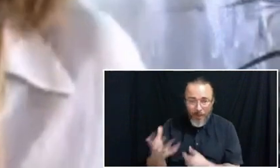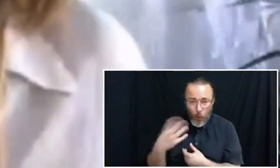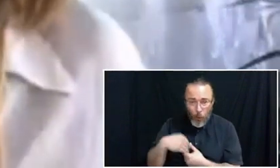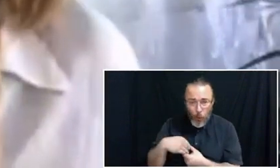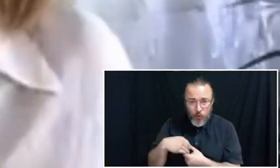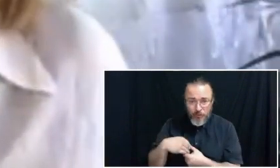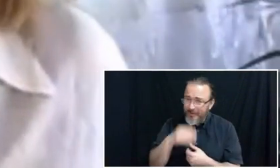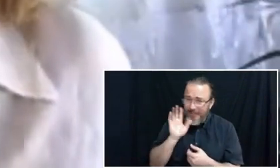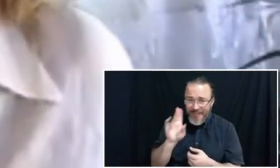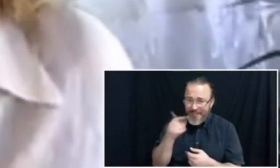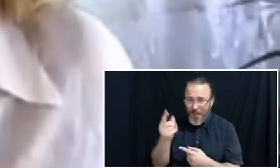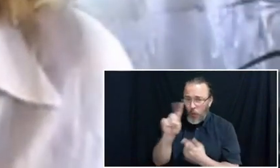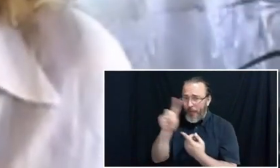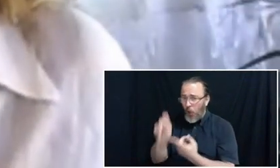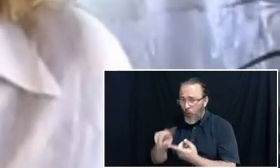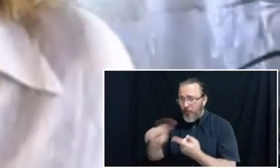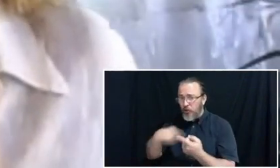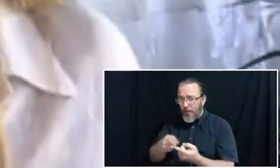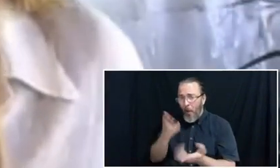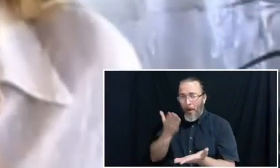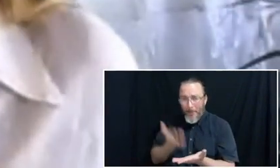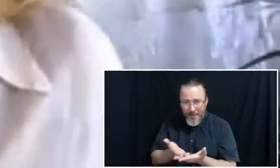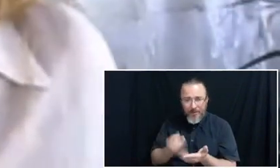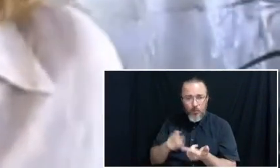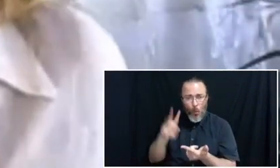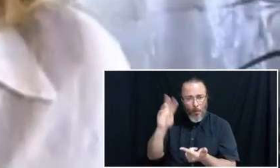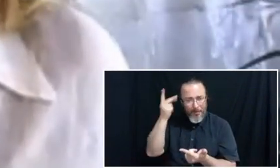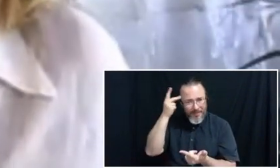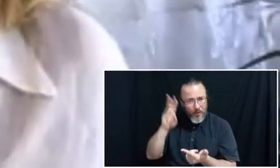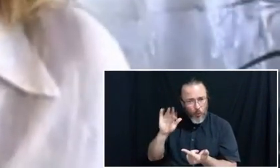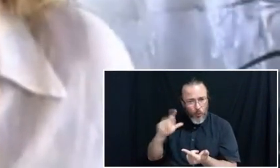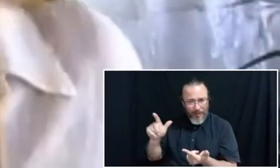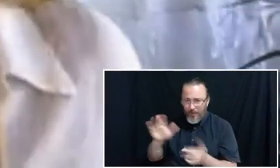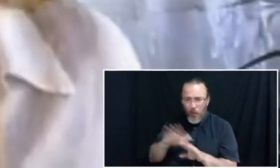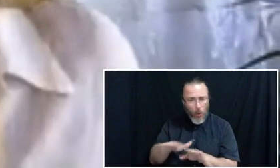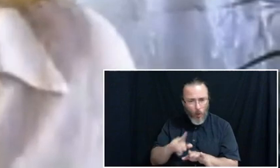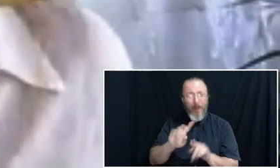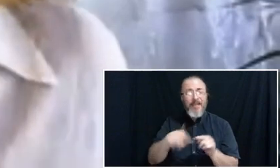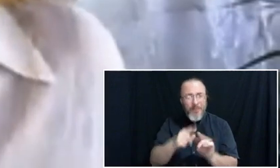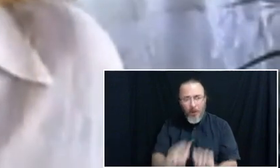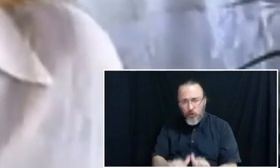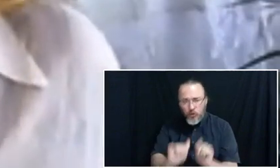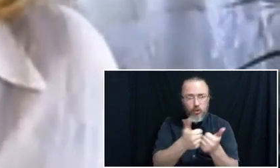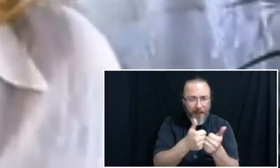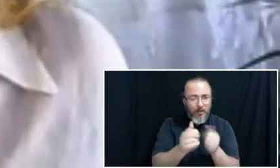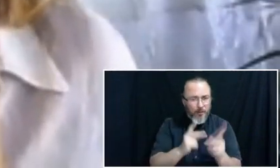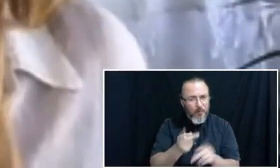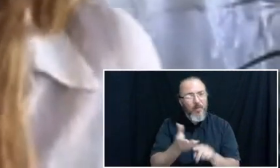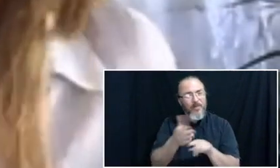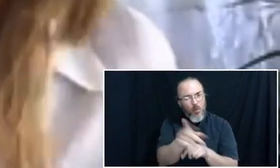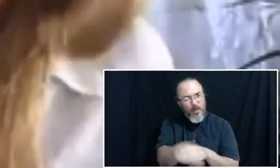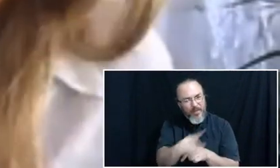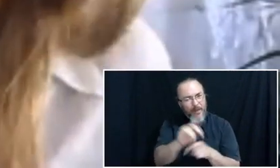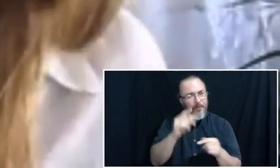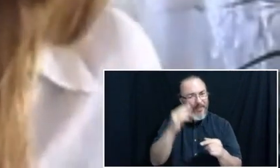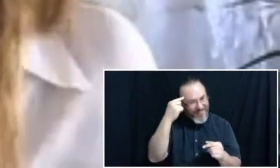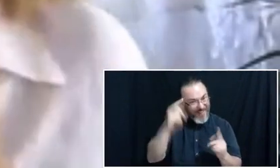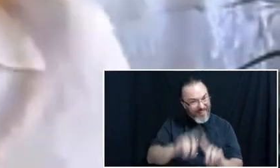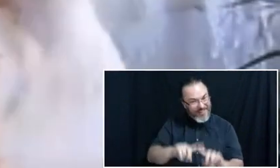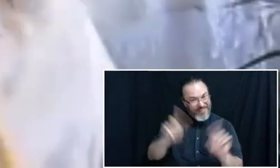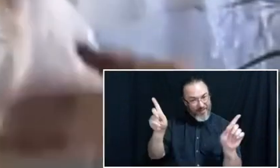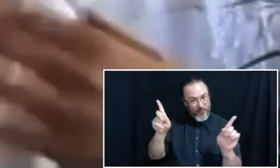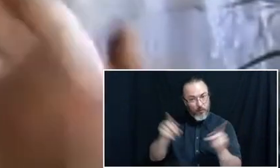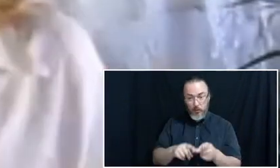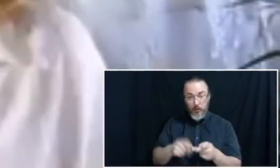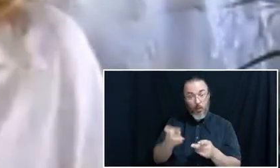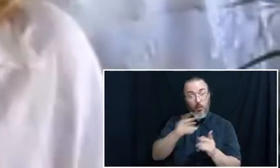L'inclusion, ce n'est pas seulement une question de financement et de volonté politique. Il s'agit de mettre au défi des personnes afin qu'elles pensent différemment et